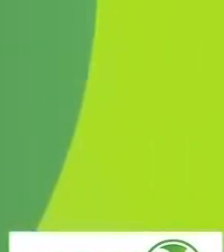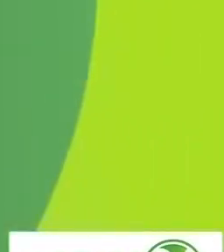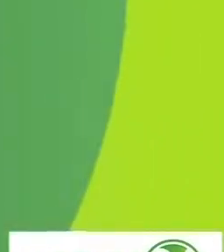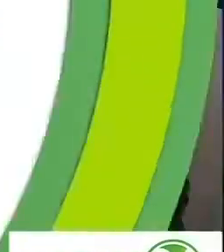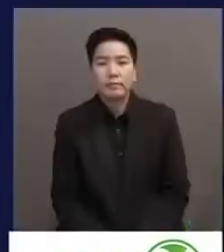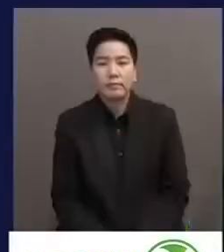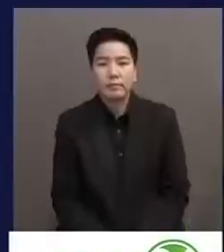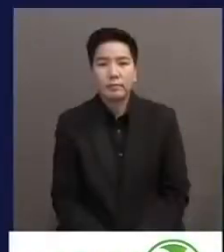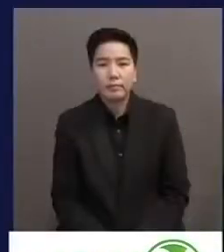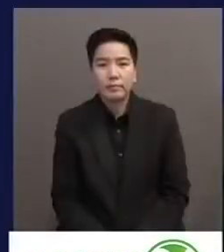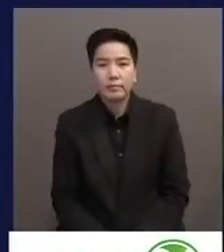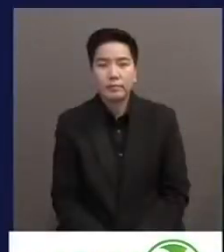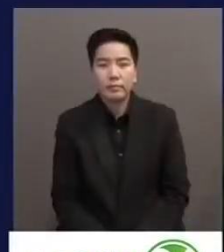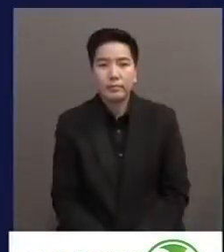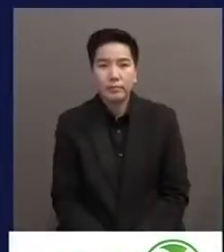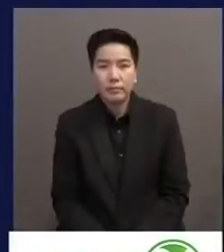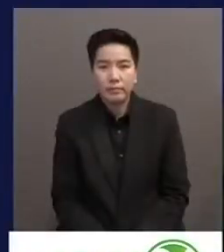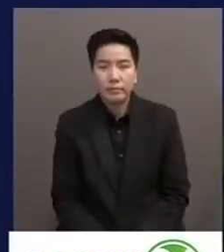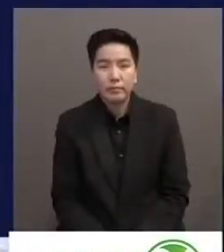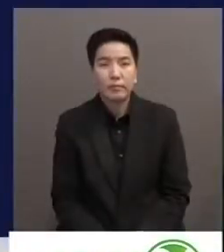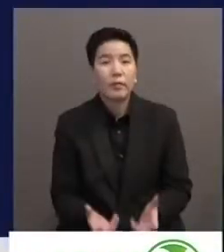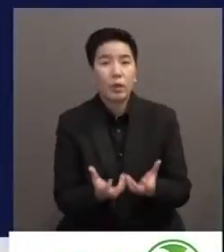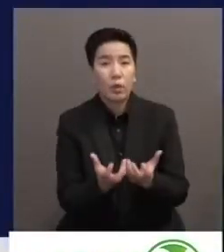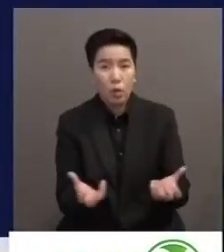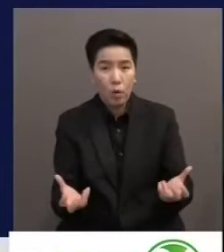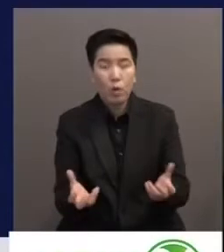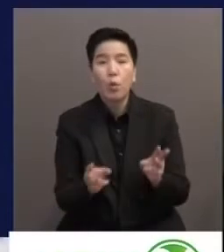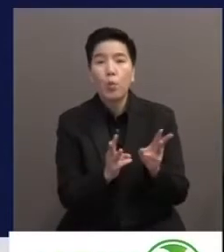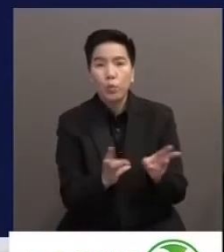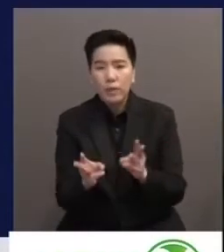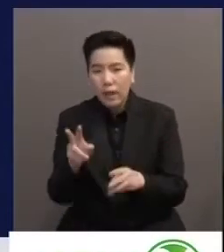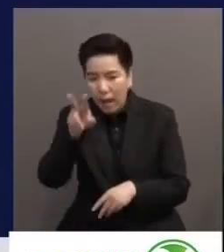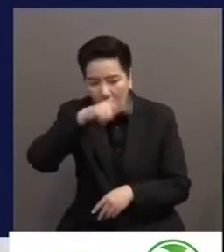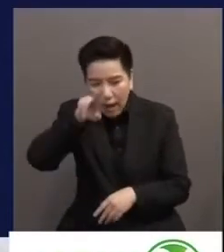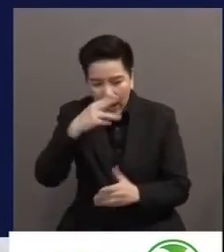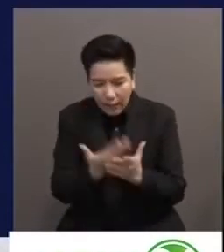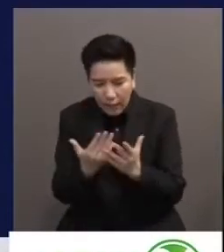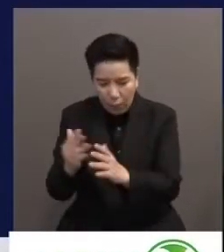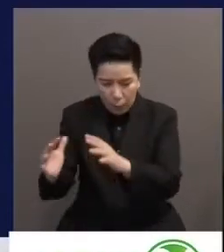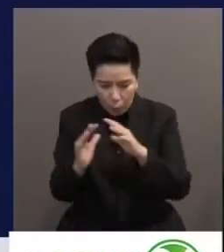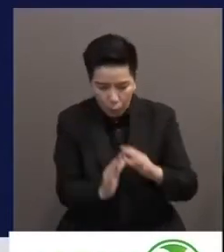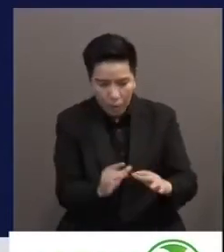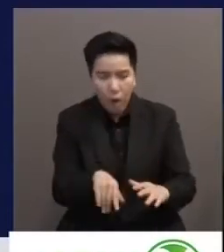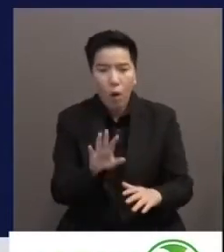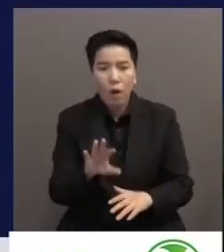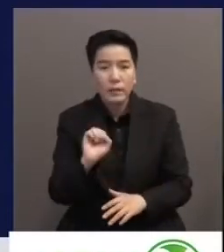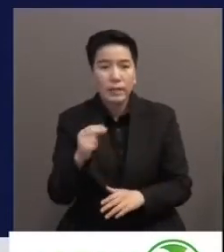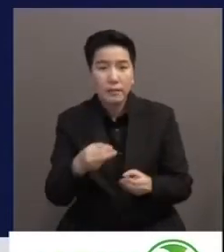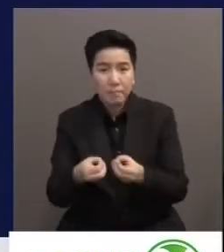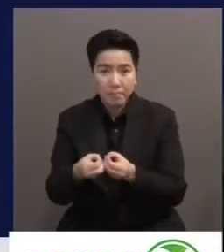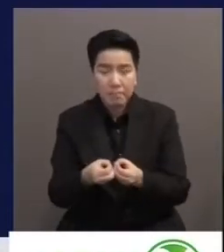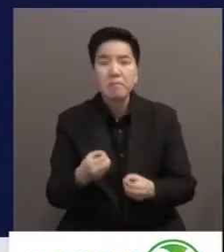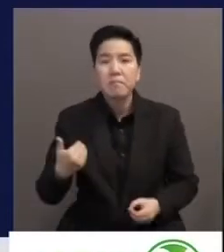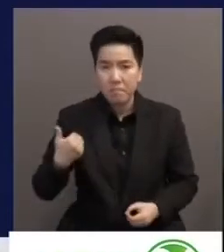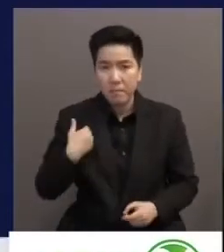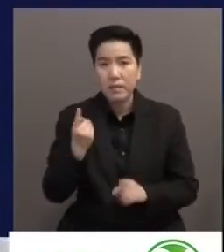เรียนว่าทรัพย์สินและวิธีการที่จะระดมเงินเข้ามาชำระหนี้ของเราของสหกรณ์เนี่ยมันมีอยู่ต